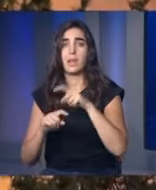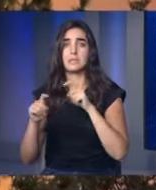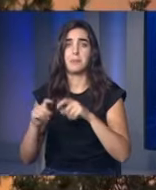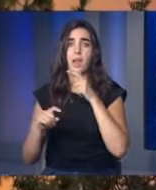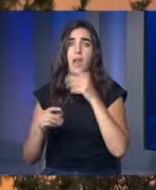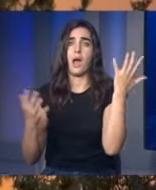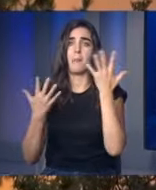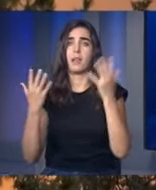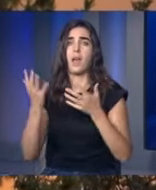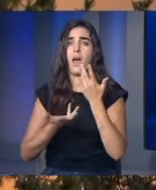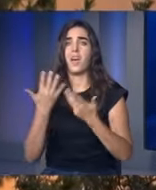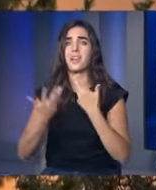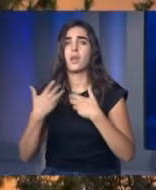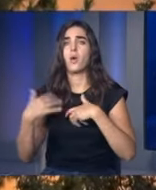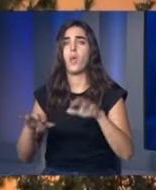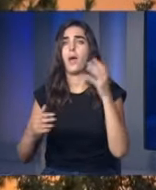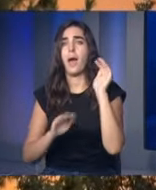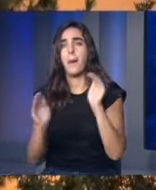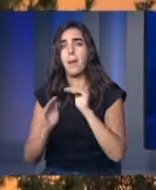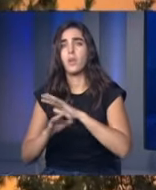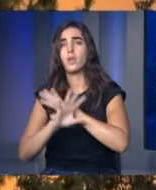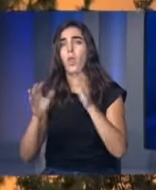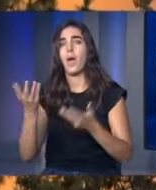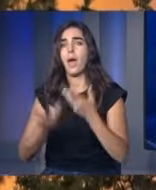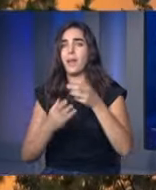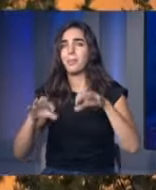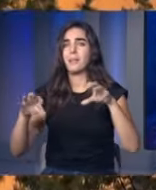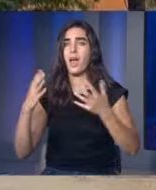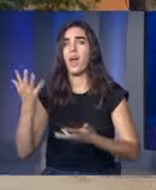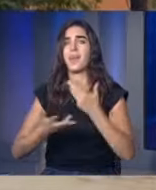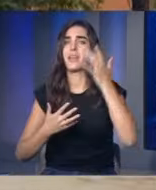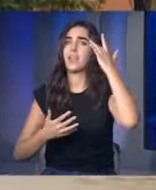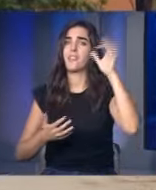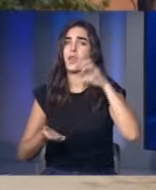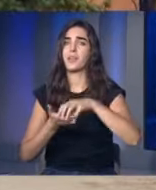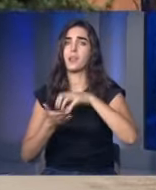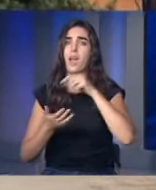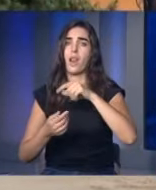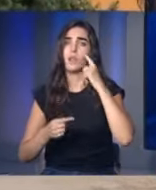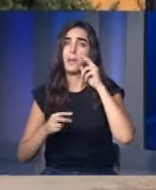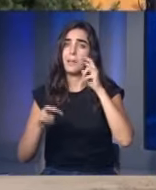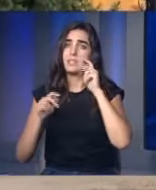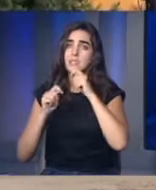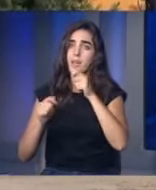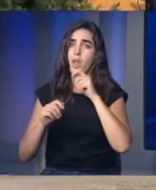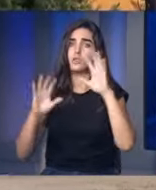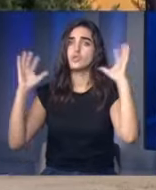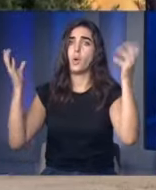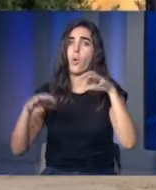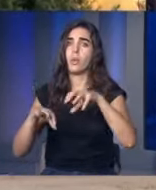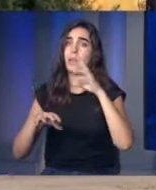بنسبة 3% وفق إدارة الغابات والحماية من الحرائق في الولاية. وأصدرت الأرصاد الجوية